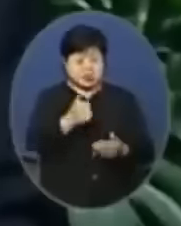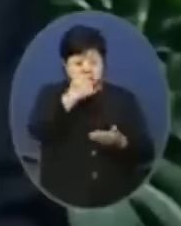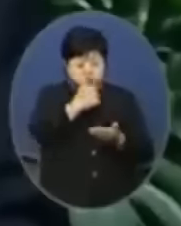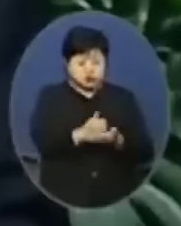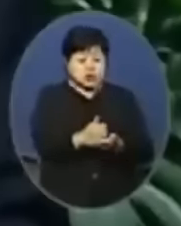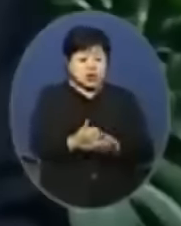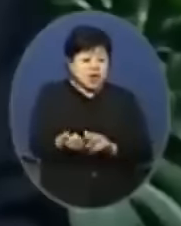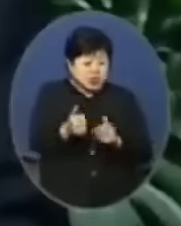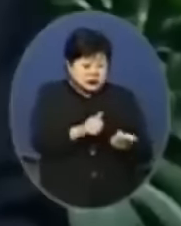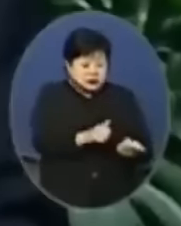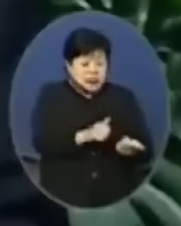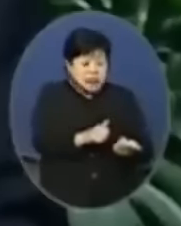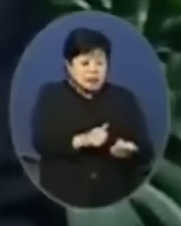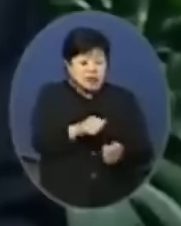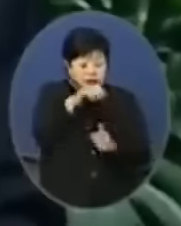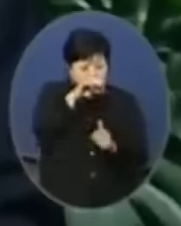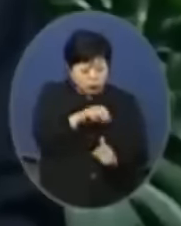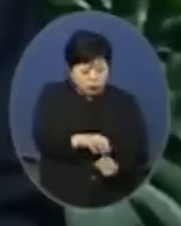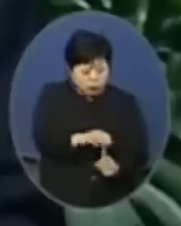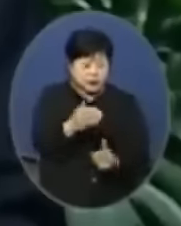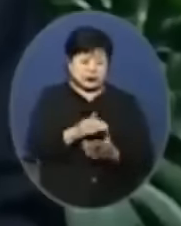사망 포로가 된 것입니다.